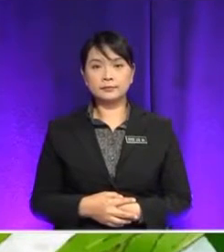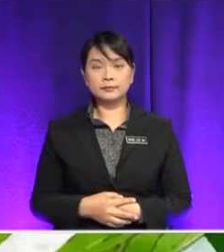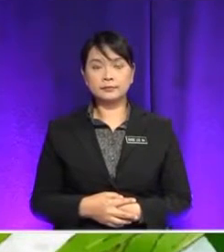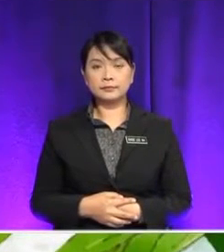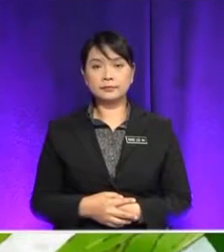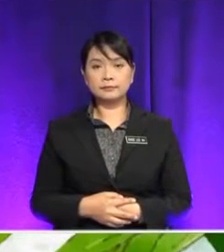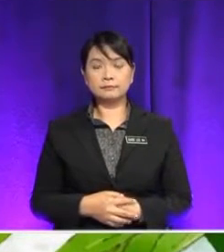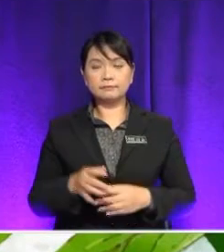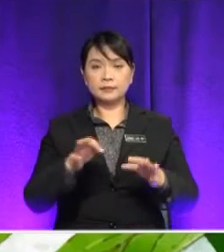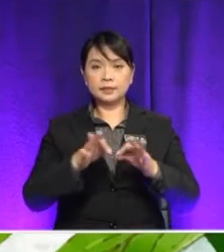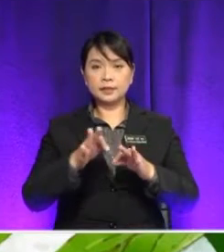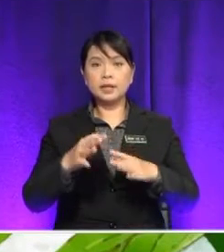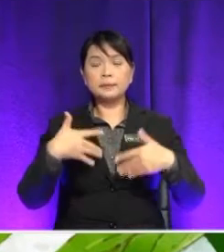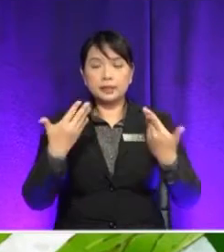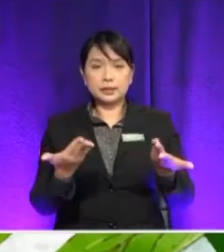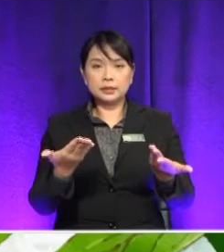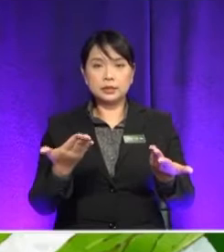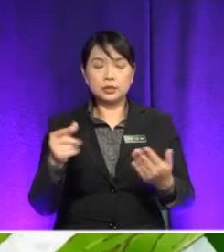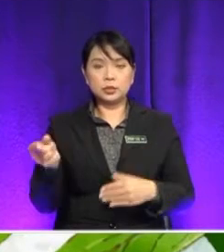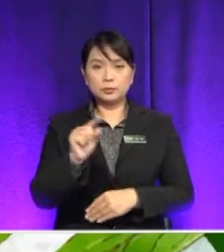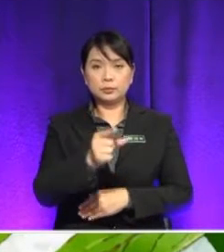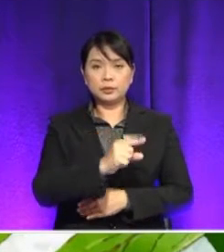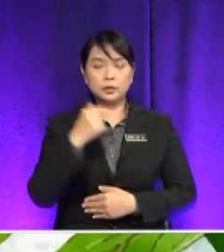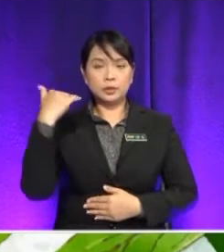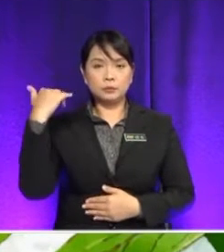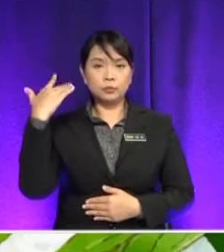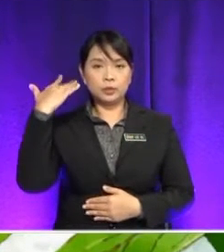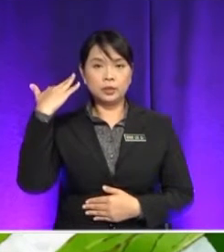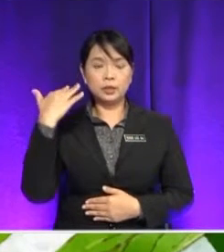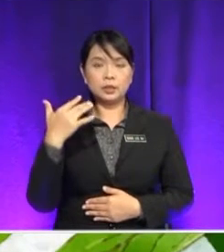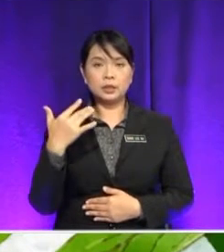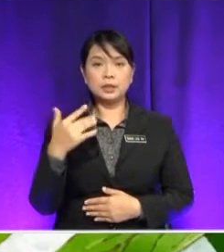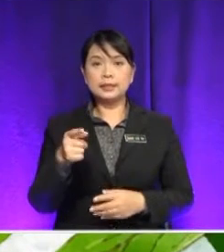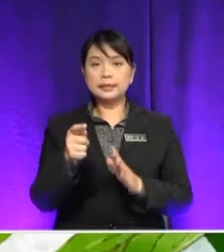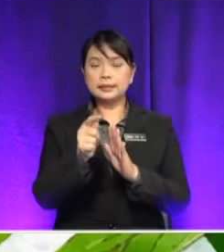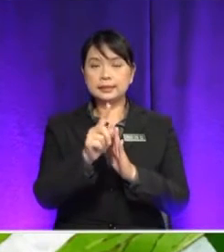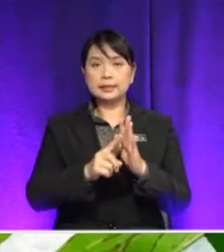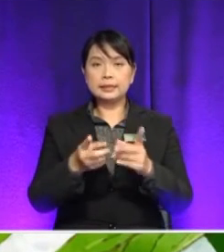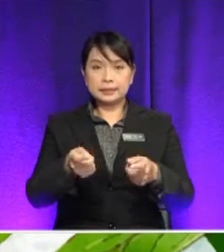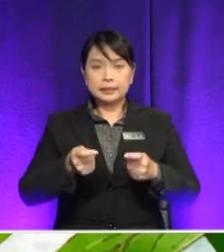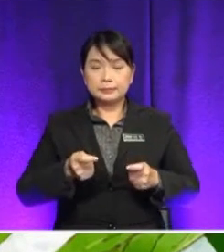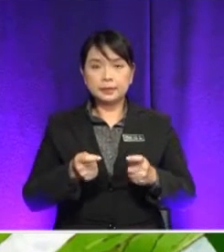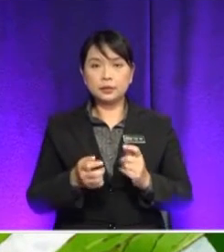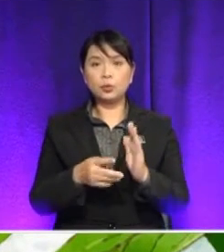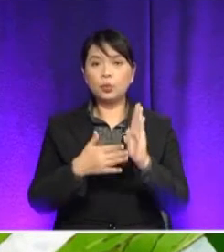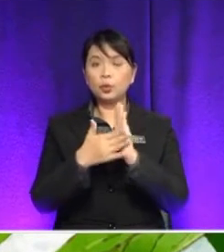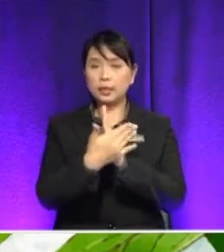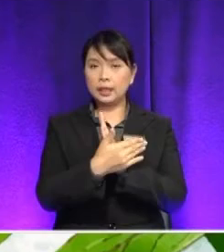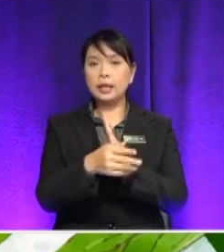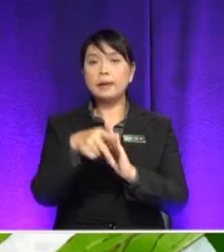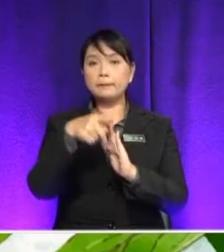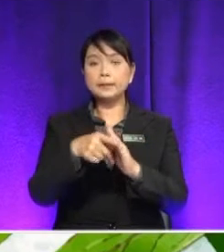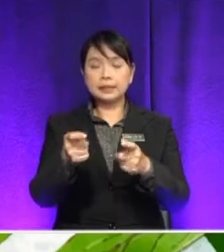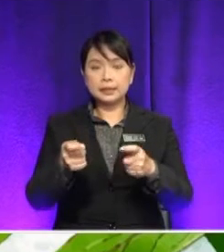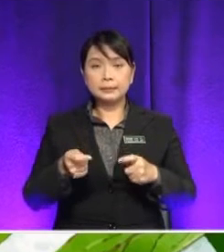Hai Terangkan bagaimana gelombang bunyi dari batin pembaca diterima oleh penerima satu pemancar memancarkan gelombang ke